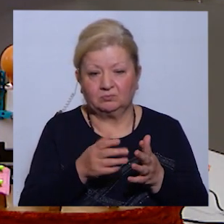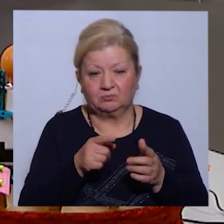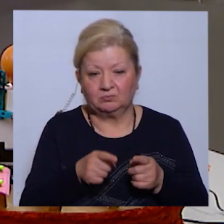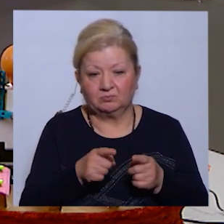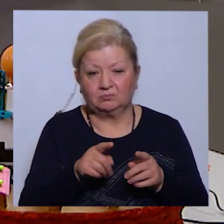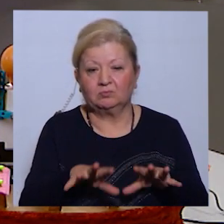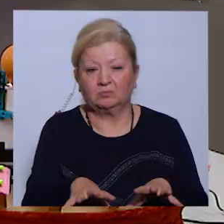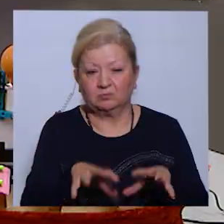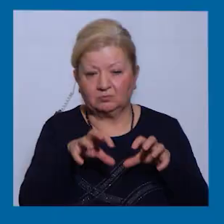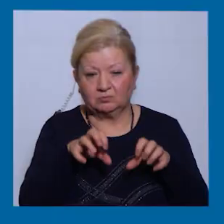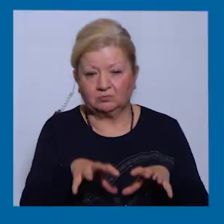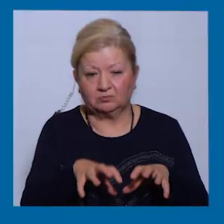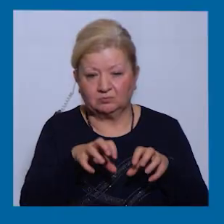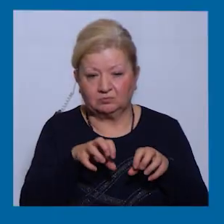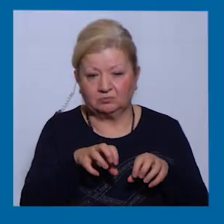დავმუხტოთ